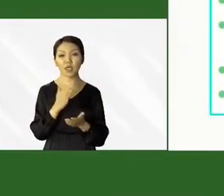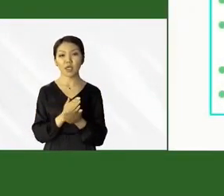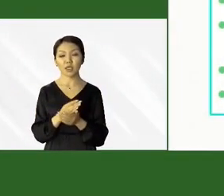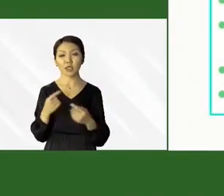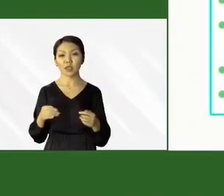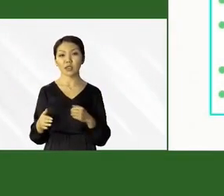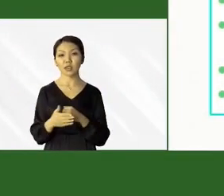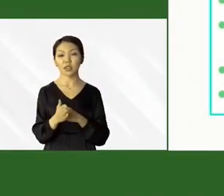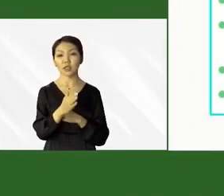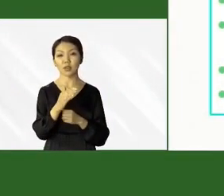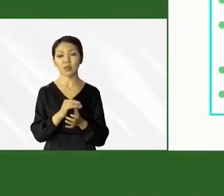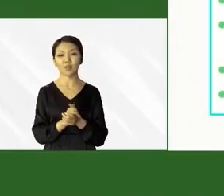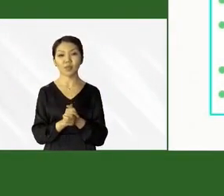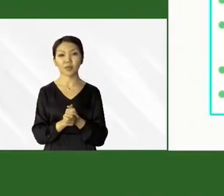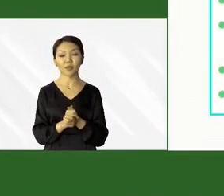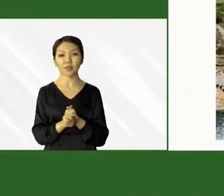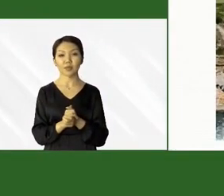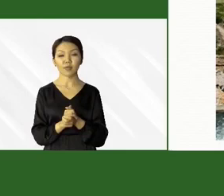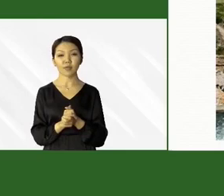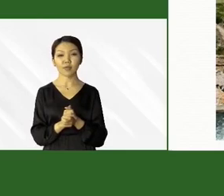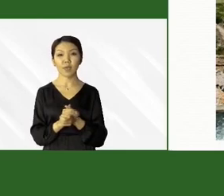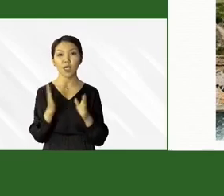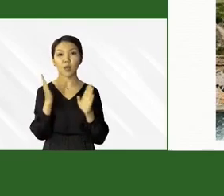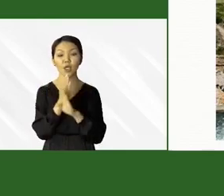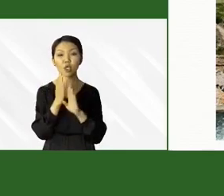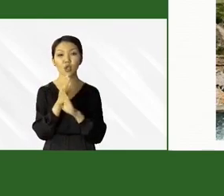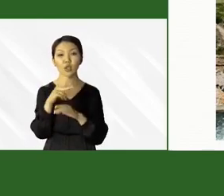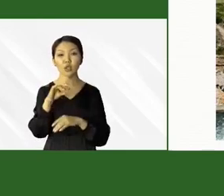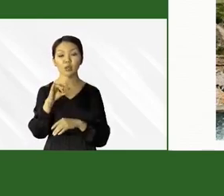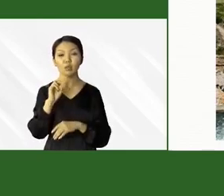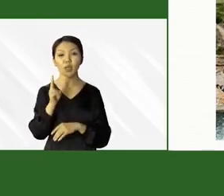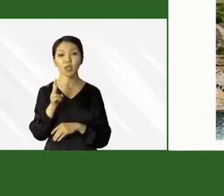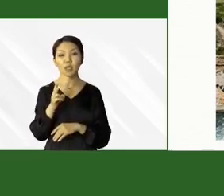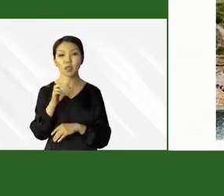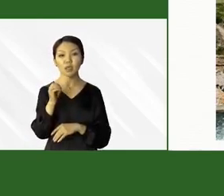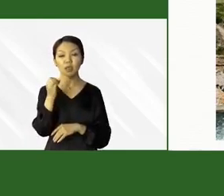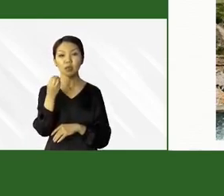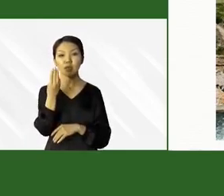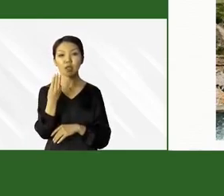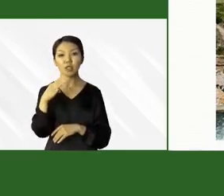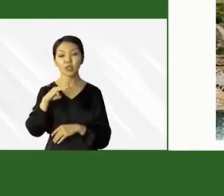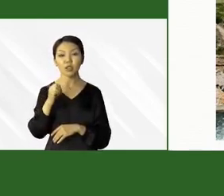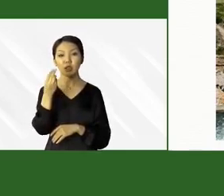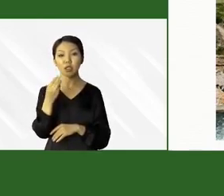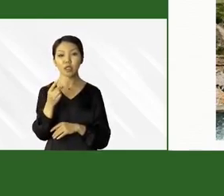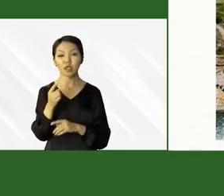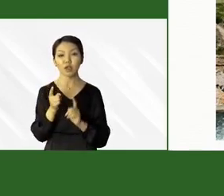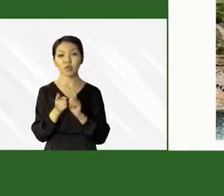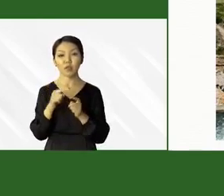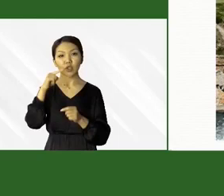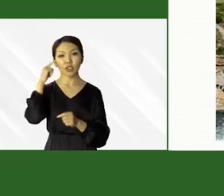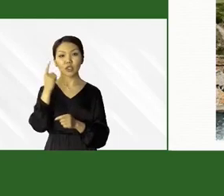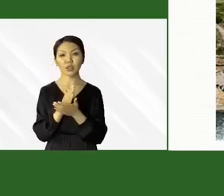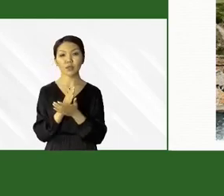животных имеют промысловое значение. Природный парк Бешташ, что в переводе с кыргызского означает